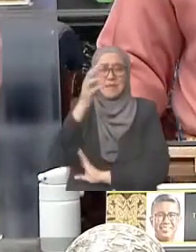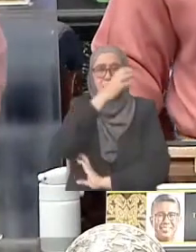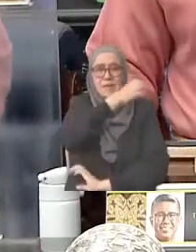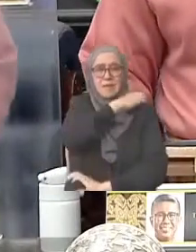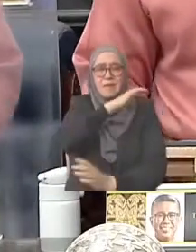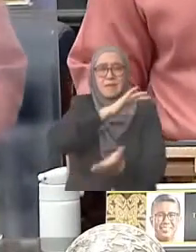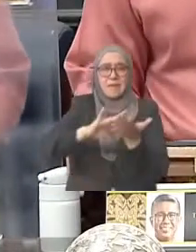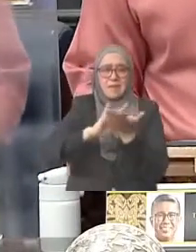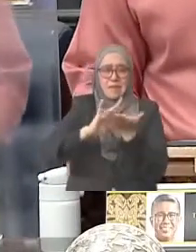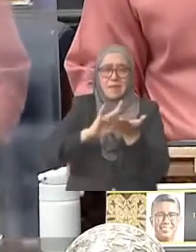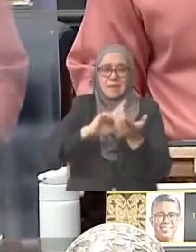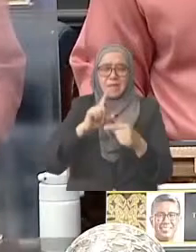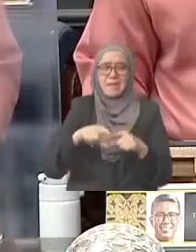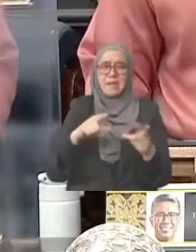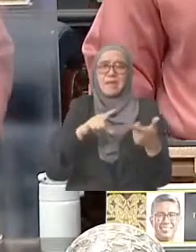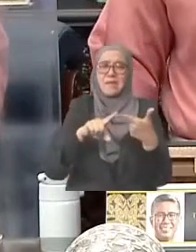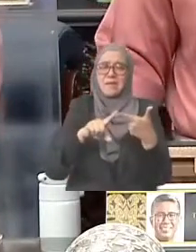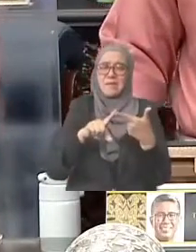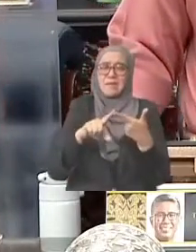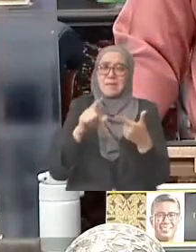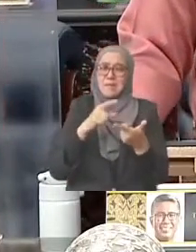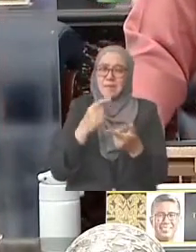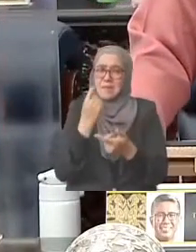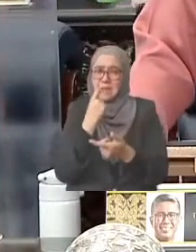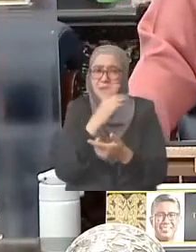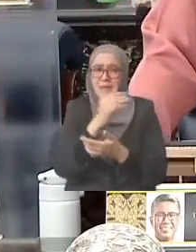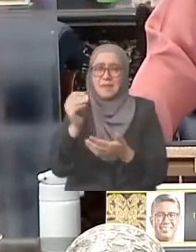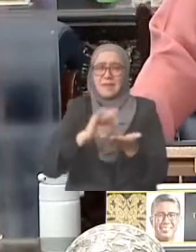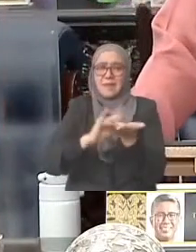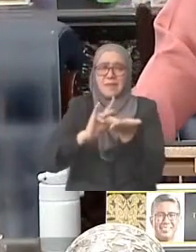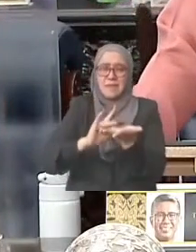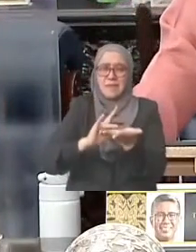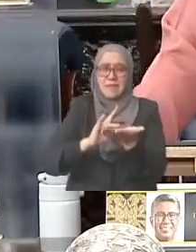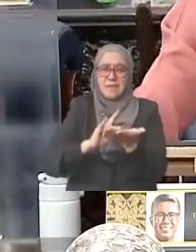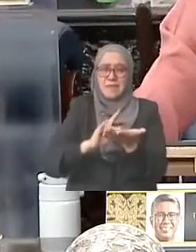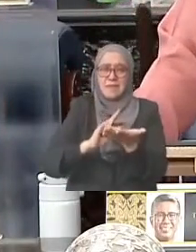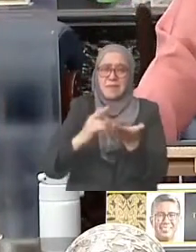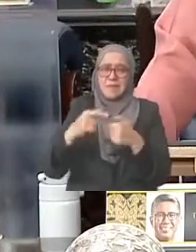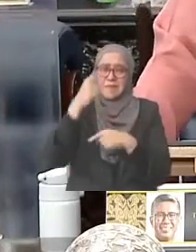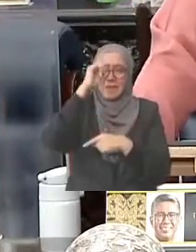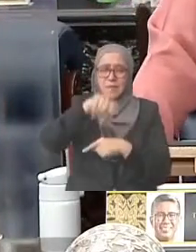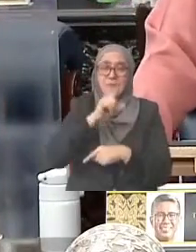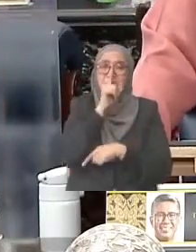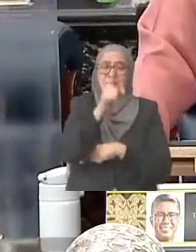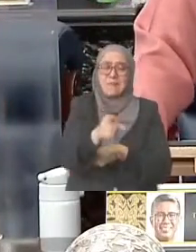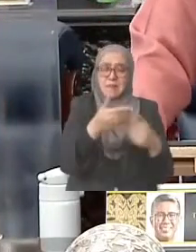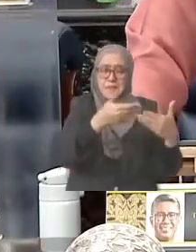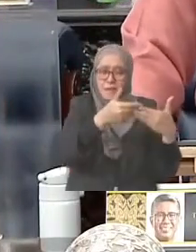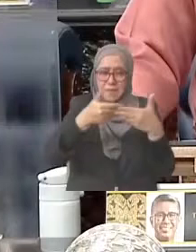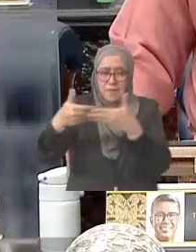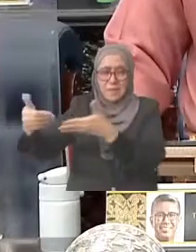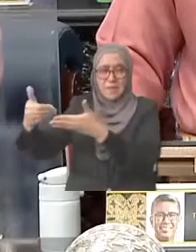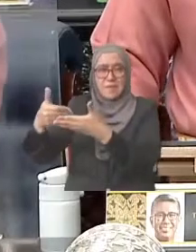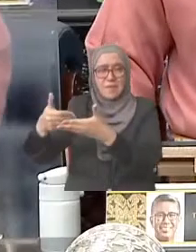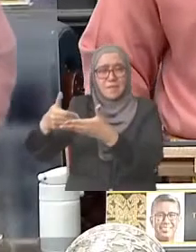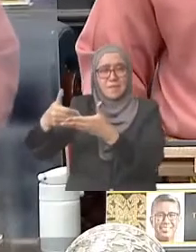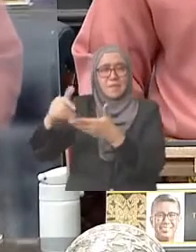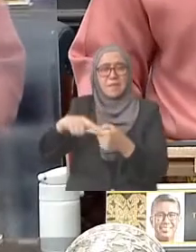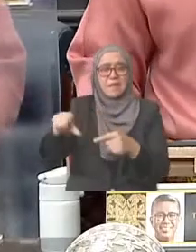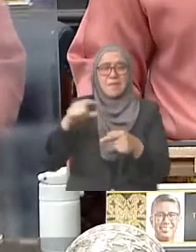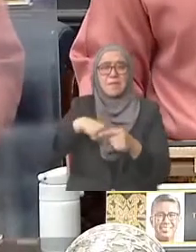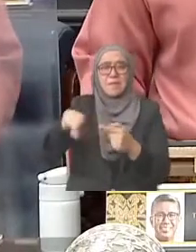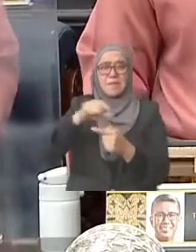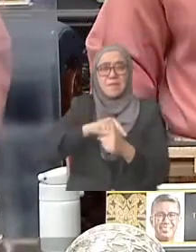tempoh Iman wajib selama dua tahun kepada Maximum Pak tahun bagi memastikan kesinambungan peringatan dan sebagai persediaan pengajian